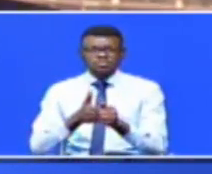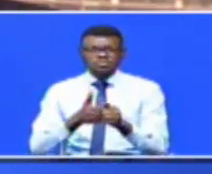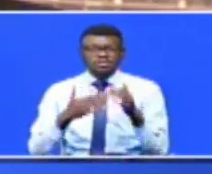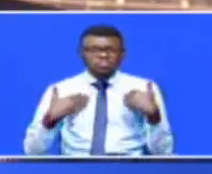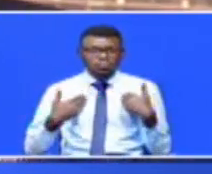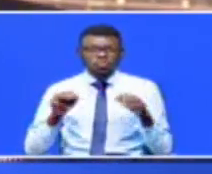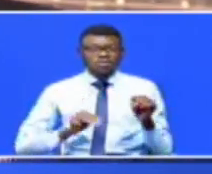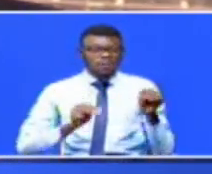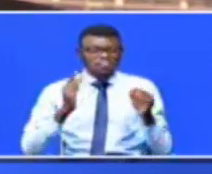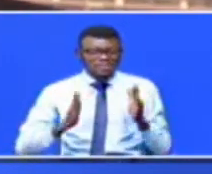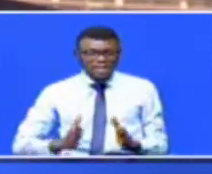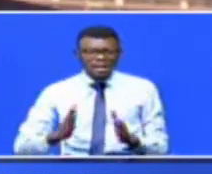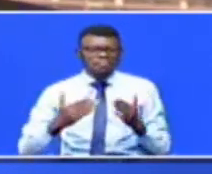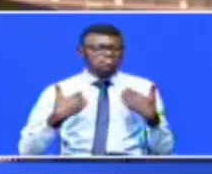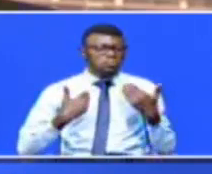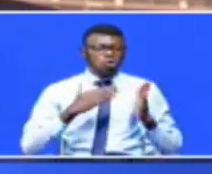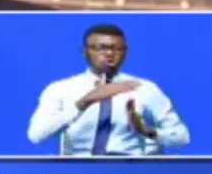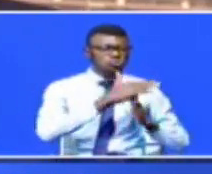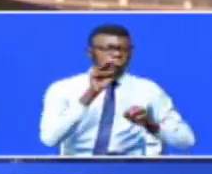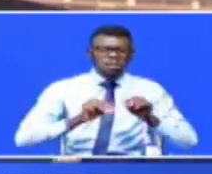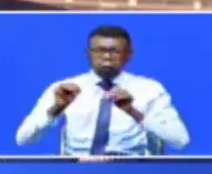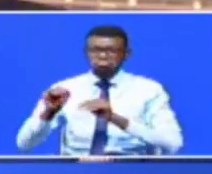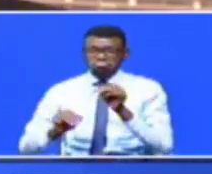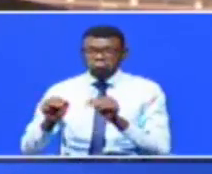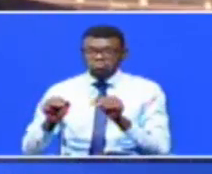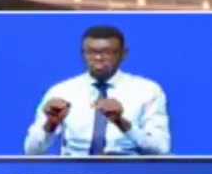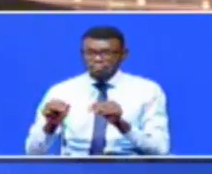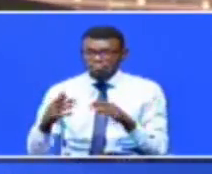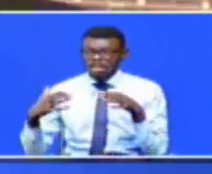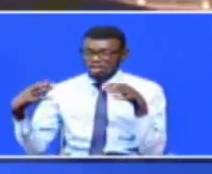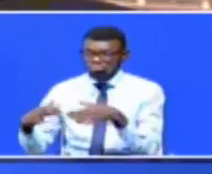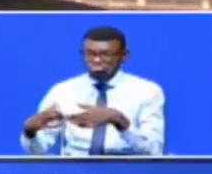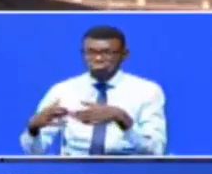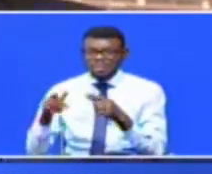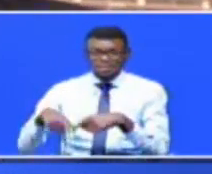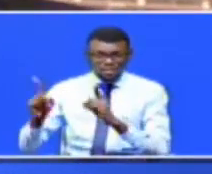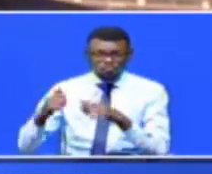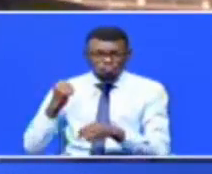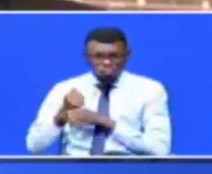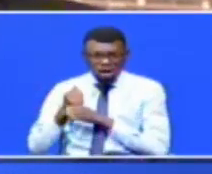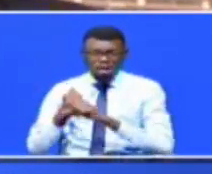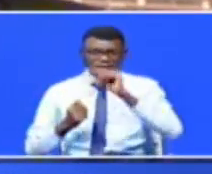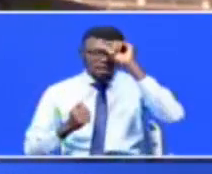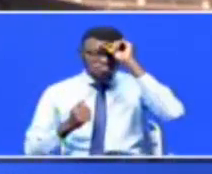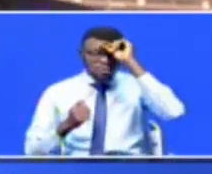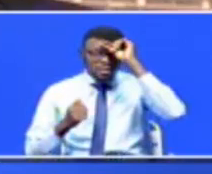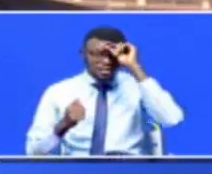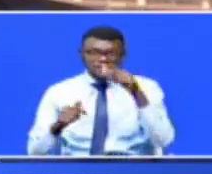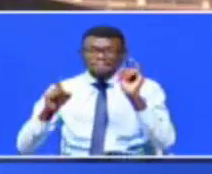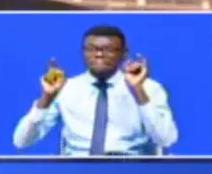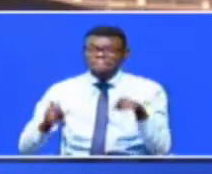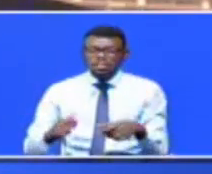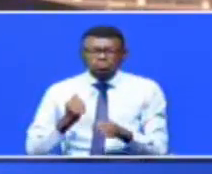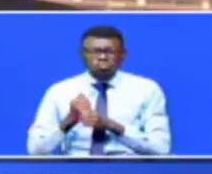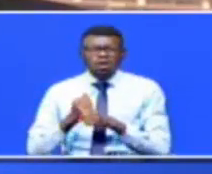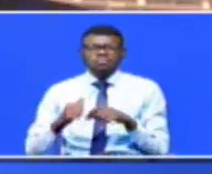managers na top management au wakuu wa parastatals ambao wanaserve kwa serikali wanatakikana kufanya kwa